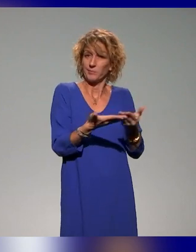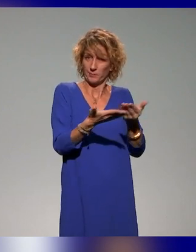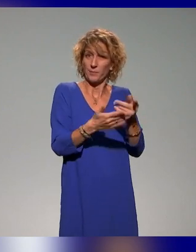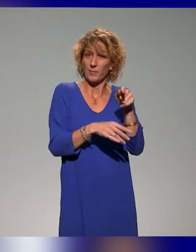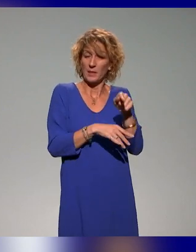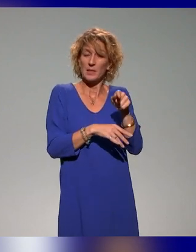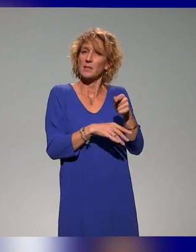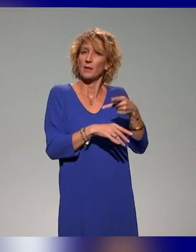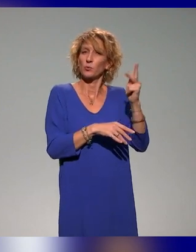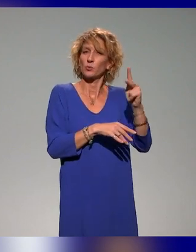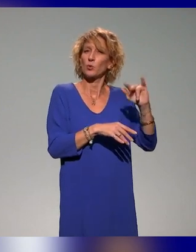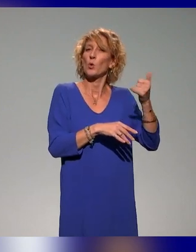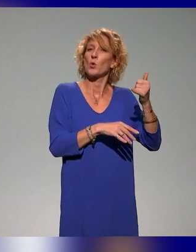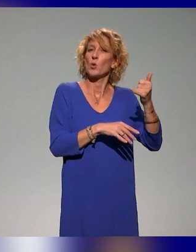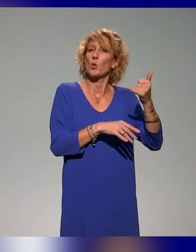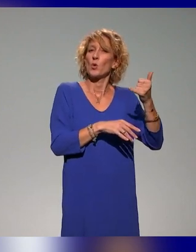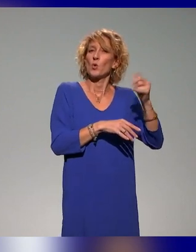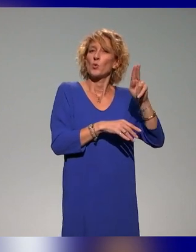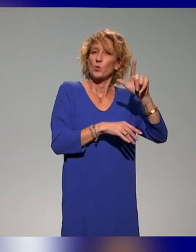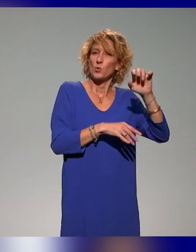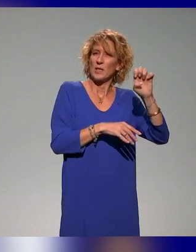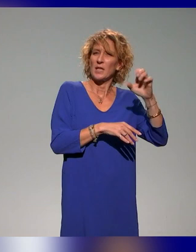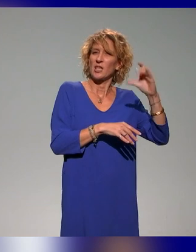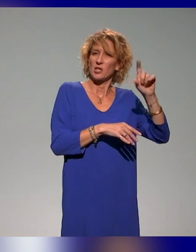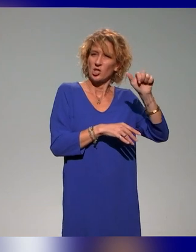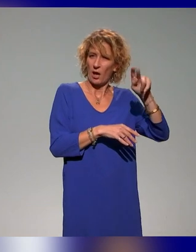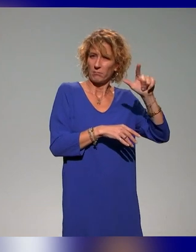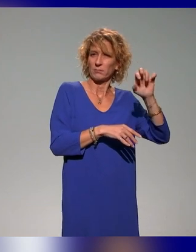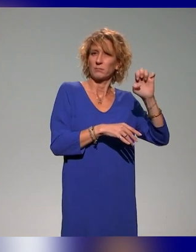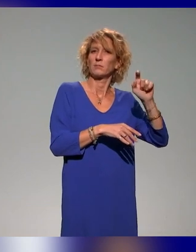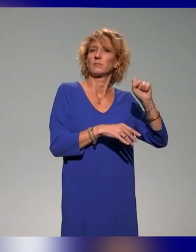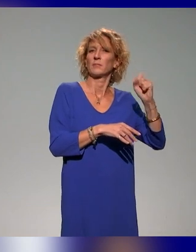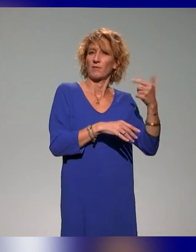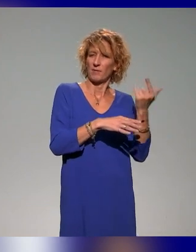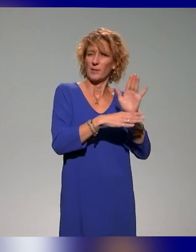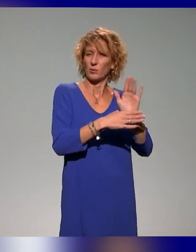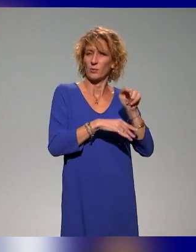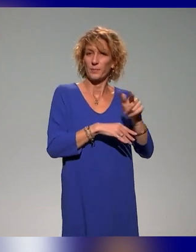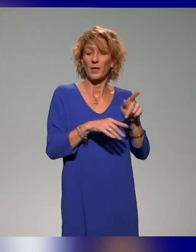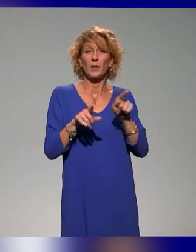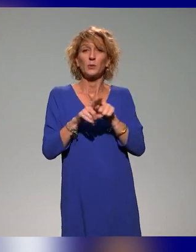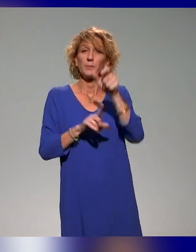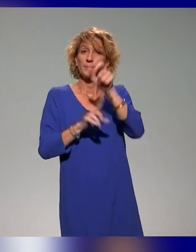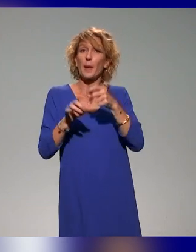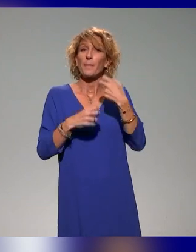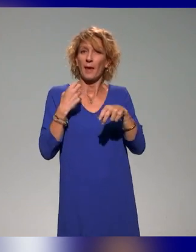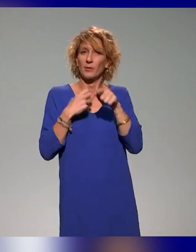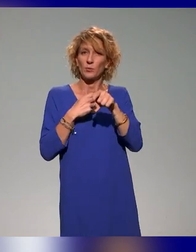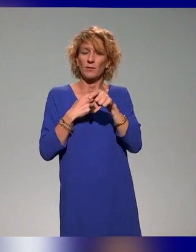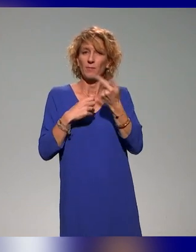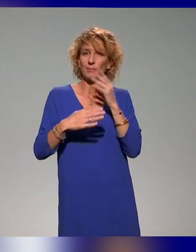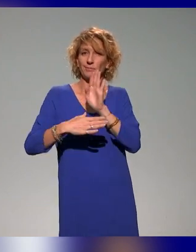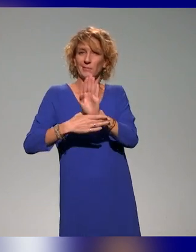Julie Charles qui sera sur cette partie, et enfin Pierre Reynaud nous fera vraiment son retour d'utilisation, avec une